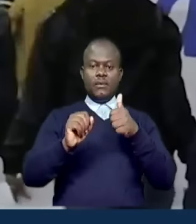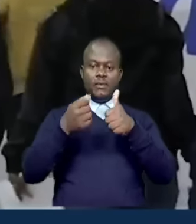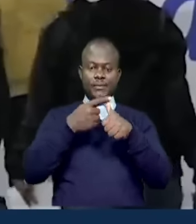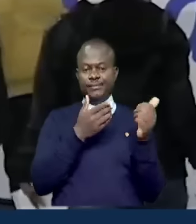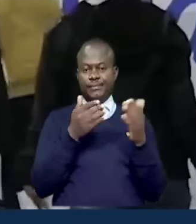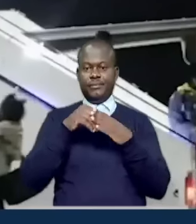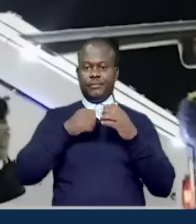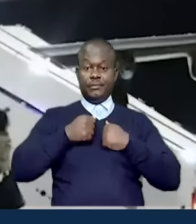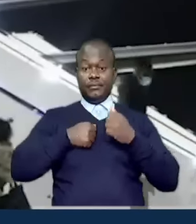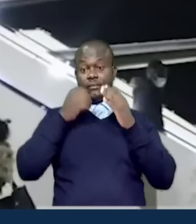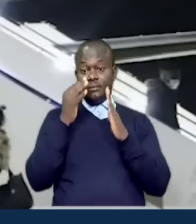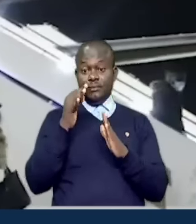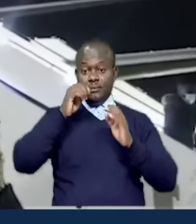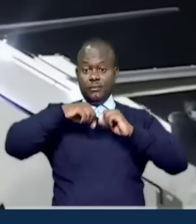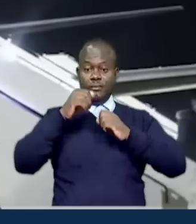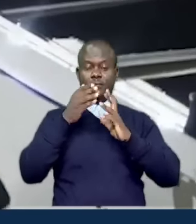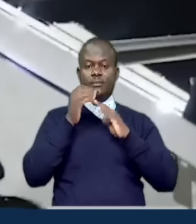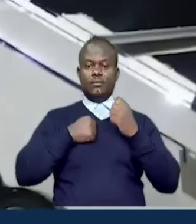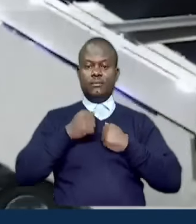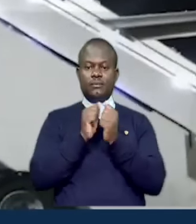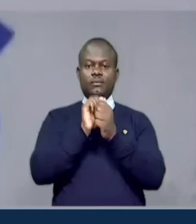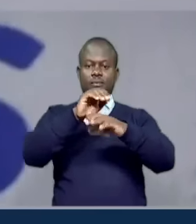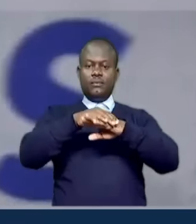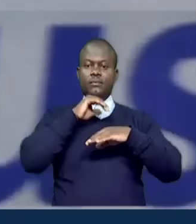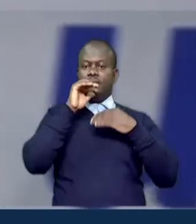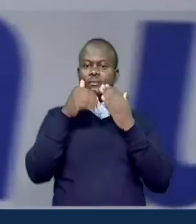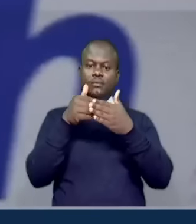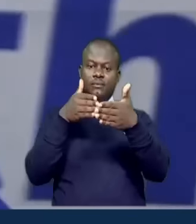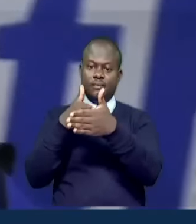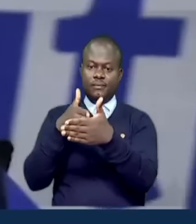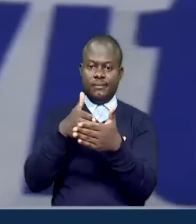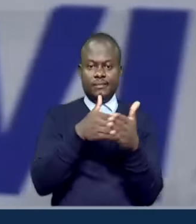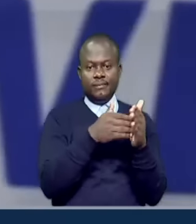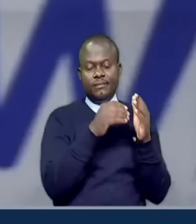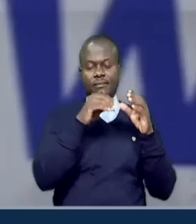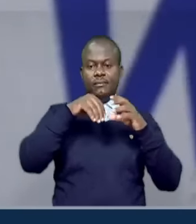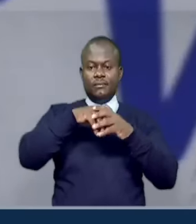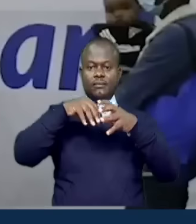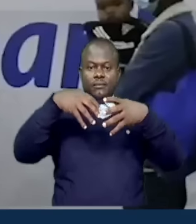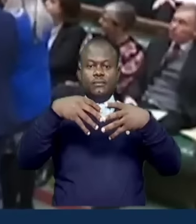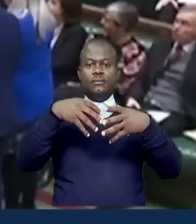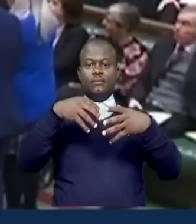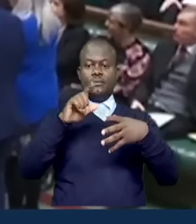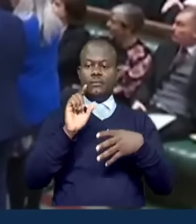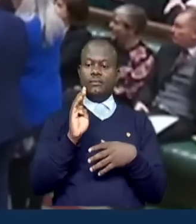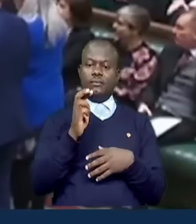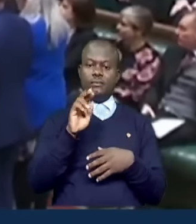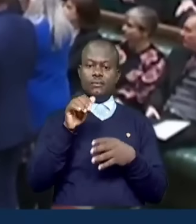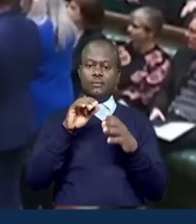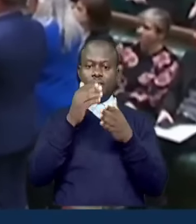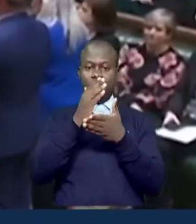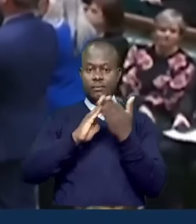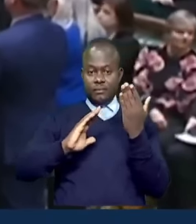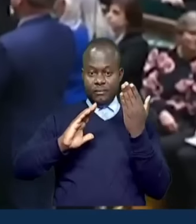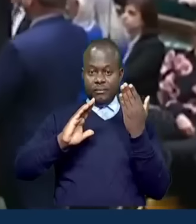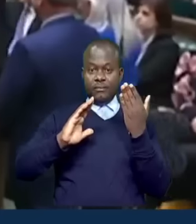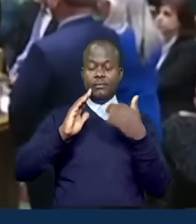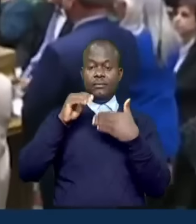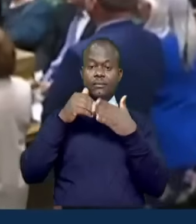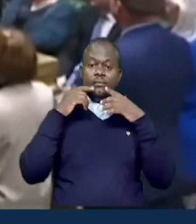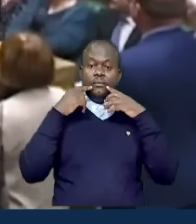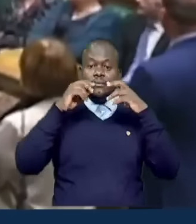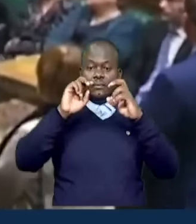Rwanda iyo amasezerano hagati y'u Rwanda n'Ubwongereza ataza gutambamirwa n'abagize ishyaka ry'abakozi Labour Party Dr. Shebuja Emmanuel aravuga ko